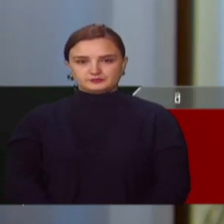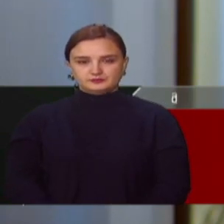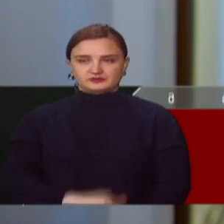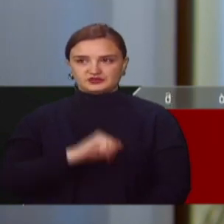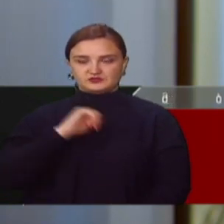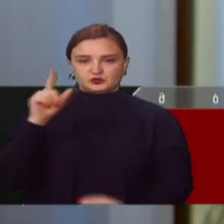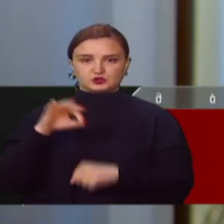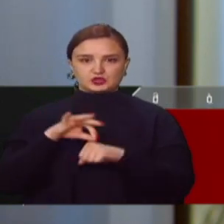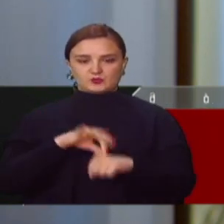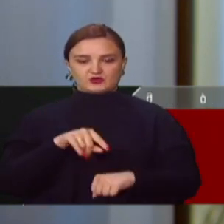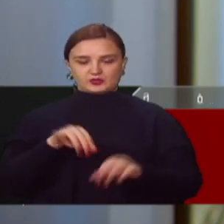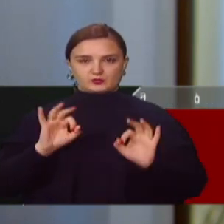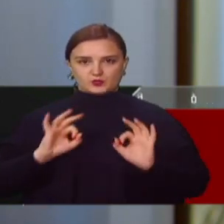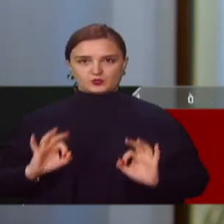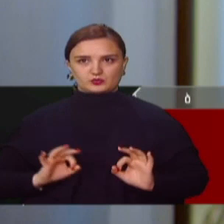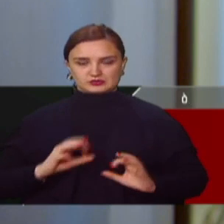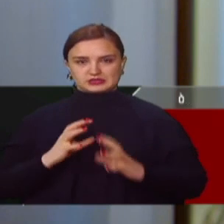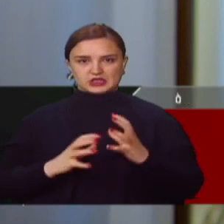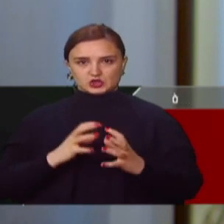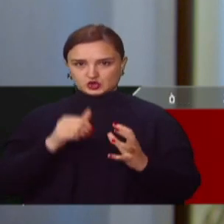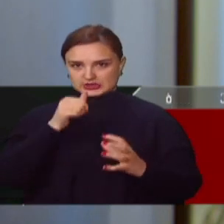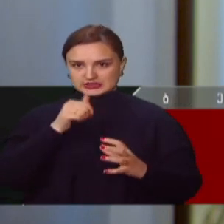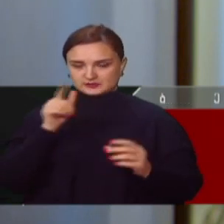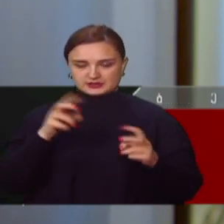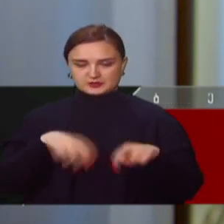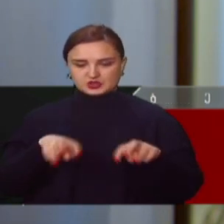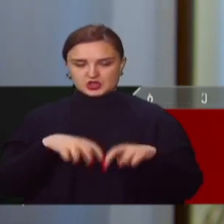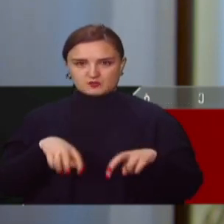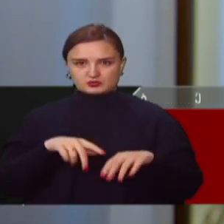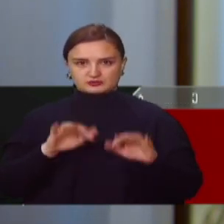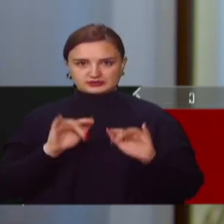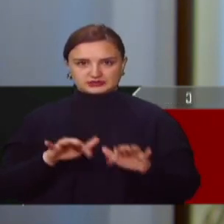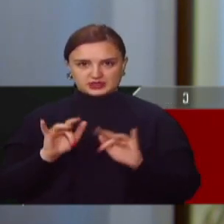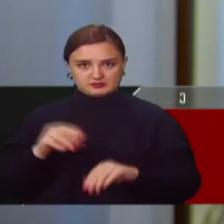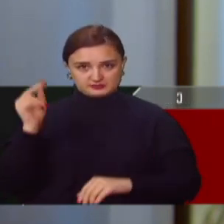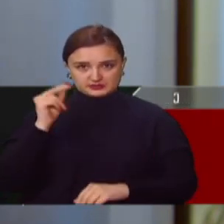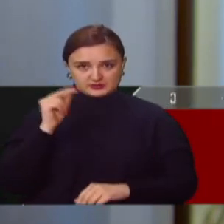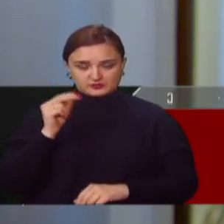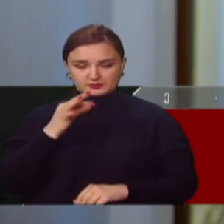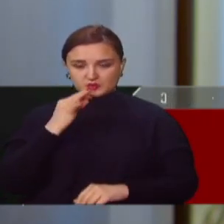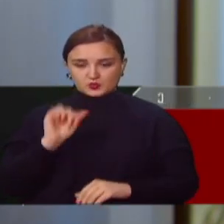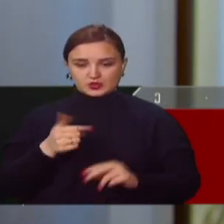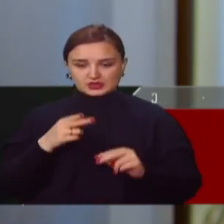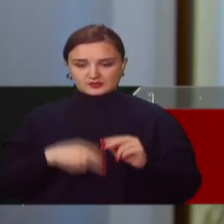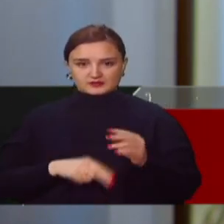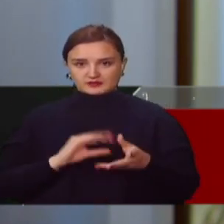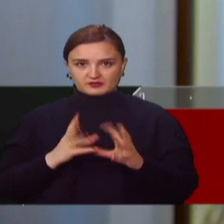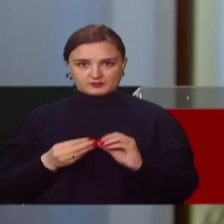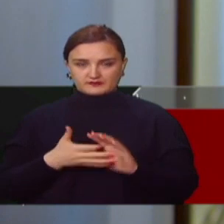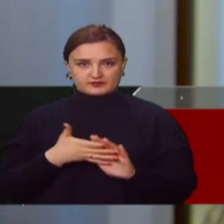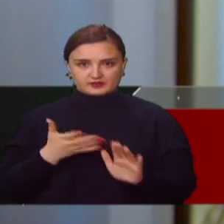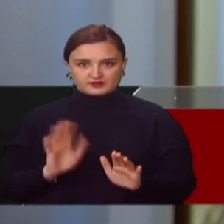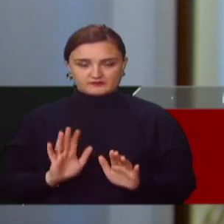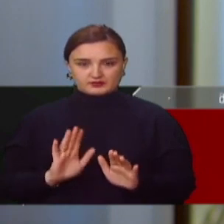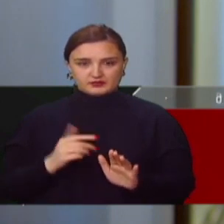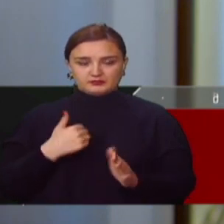ჩამოიყვანეს პროკურატურაში საერთაშორისო ექსპერტები და შეამოწმებინეს რაღაც საქმეებს სწავლობდნენ და მე რა ვიცი როგორ დამთავრდა ეს ყველაფერი ვერ გავიგეთ.